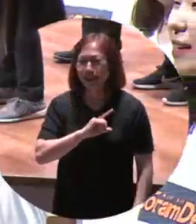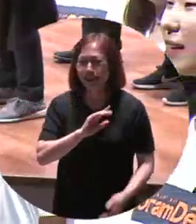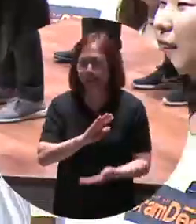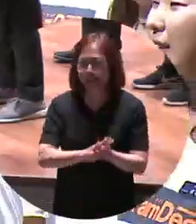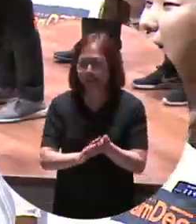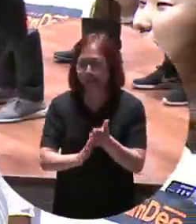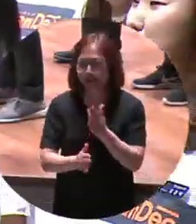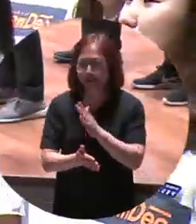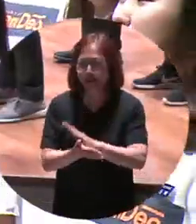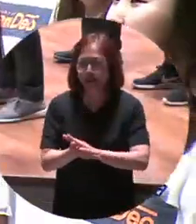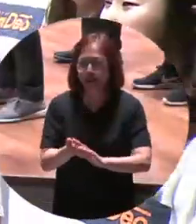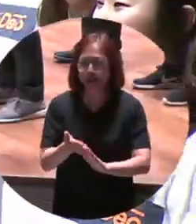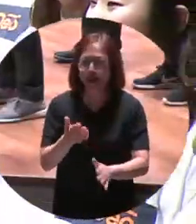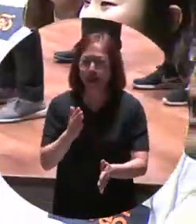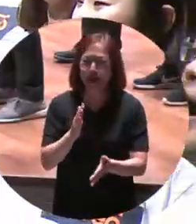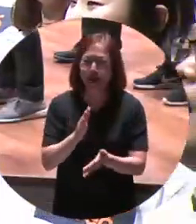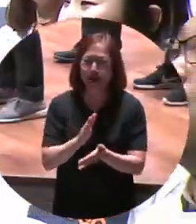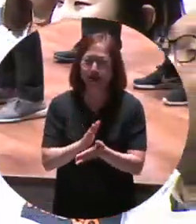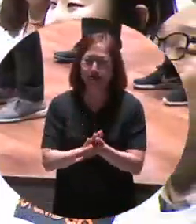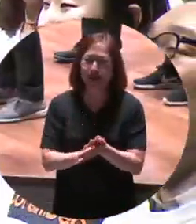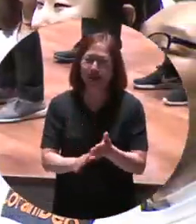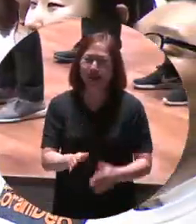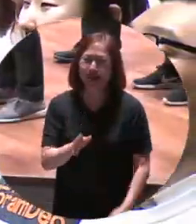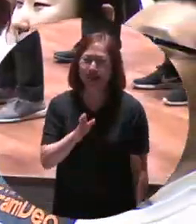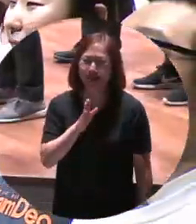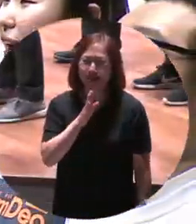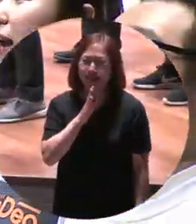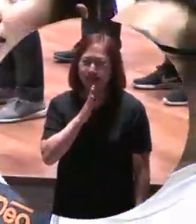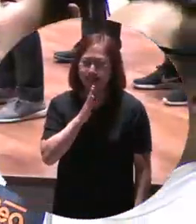다른 이름은 없네